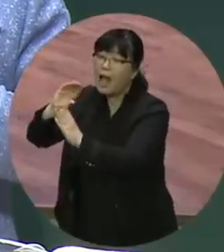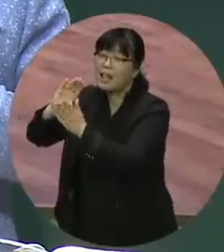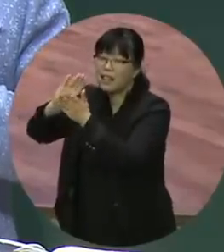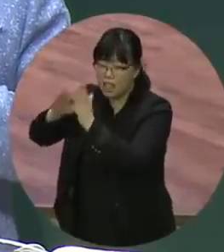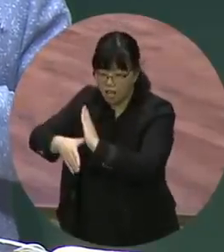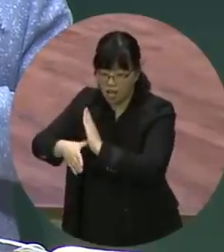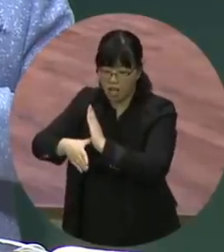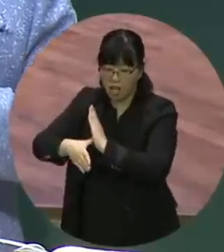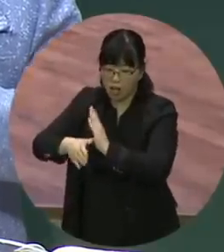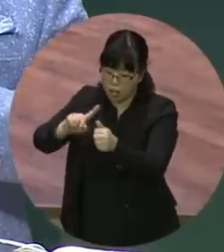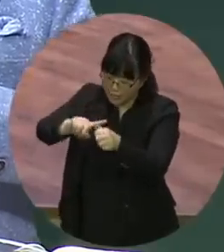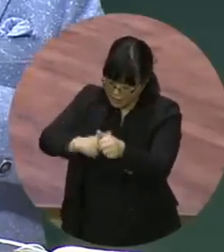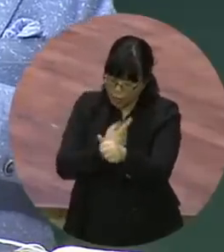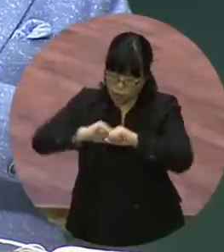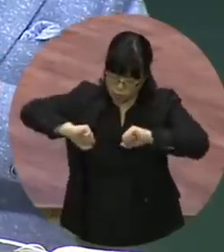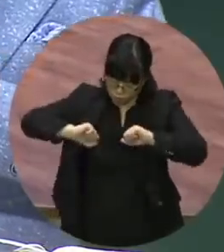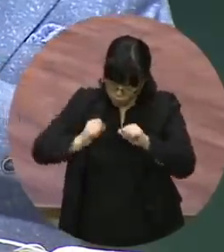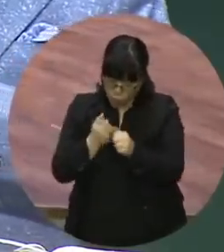살지.